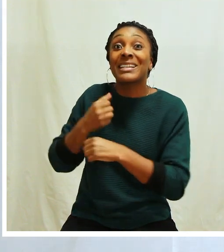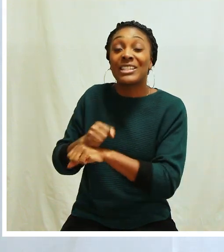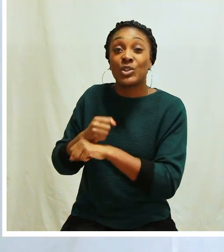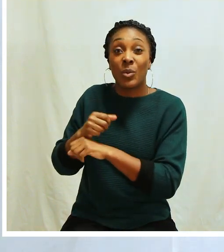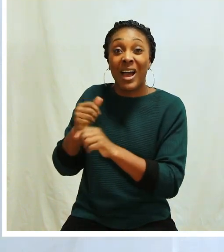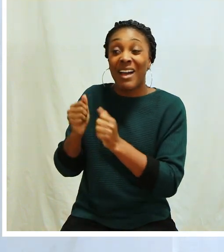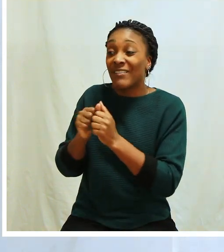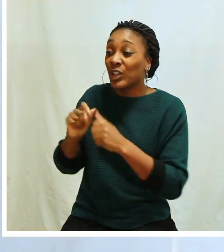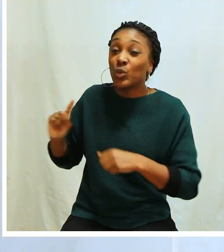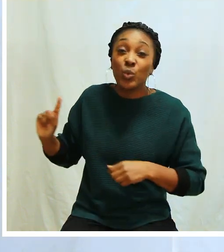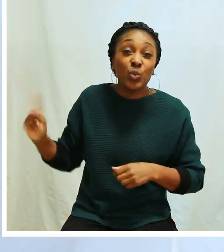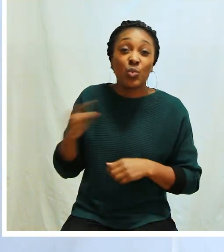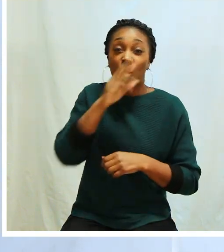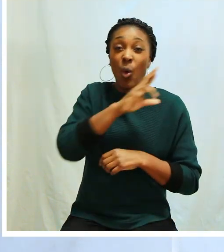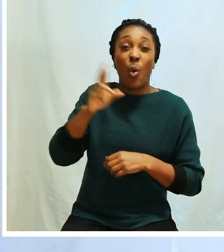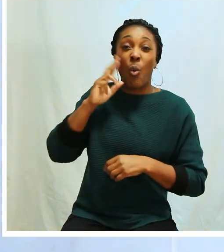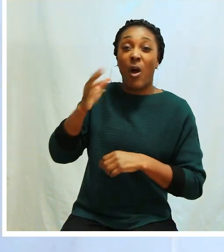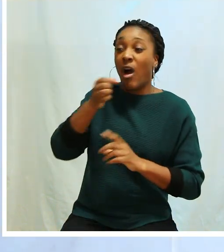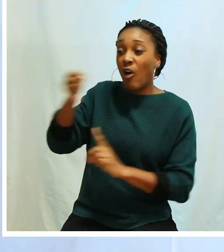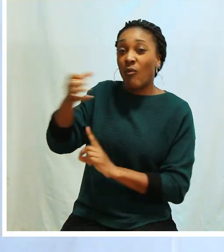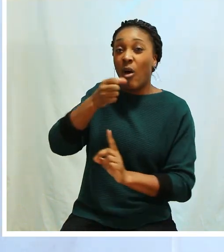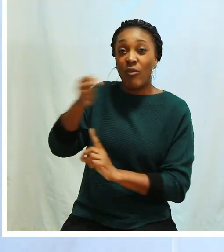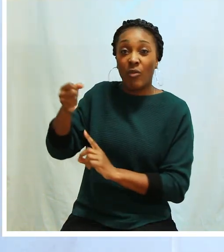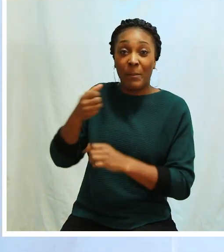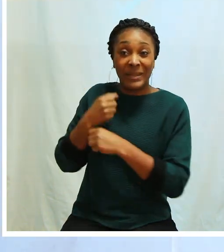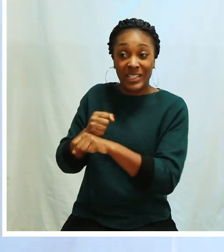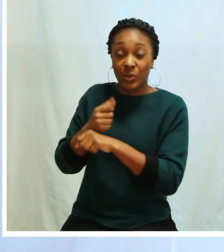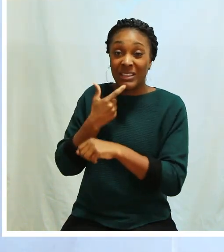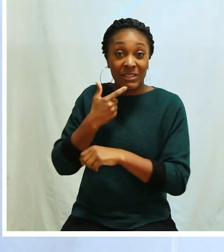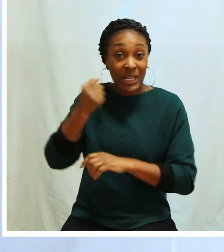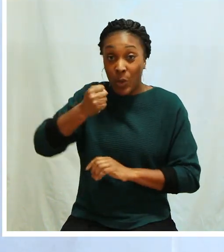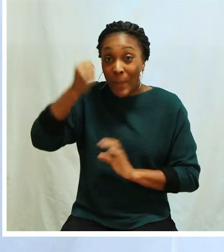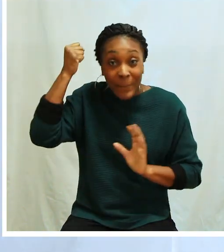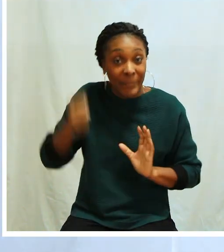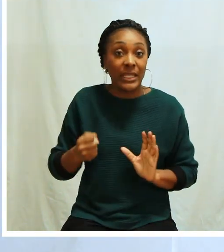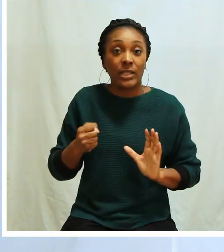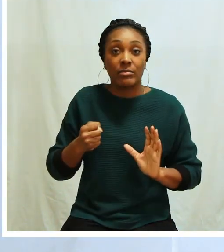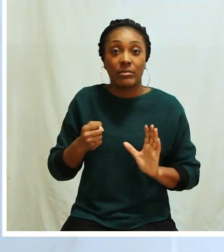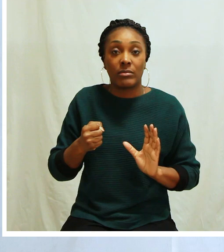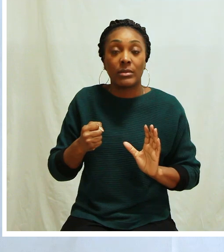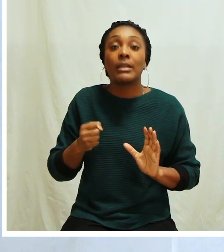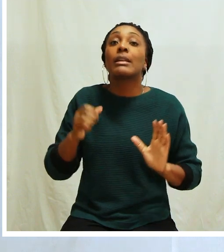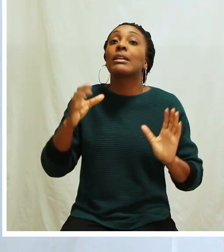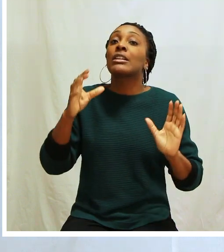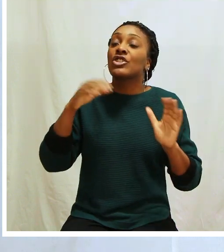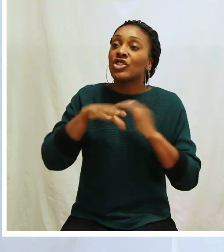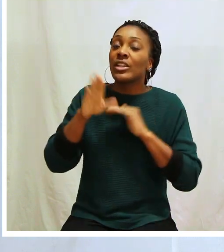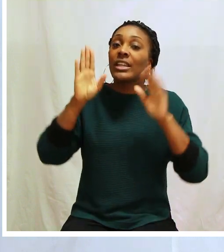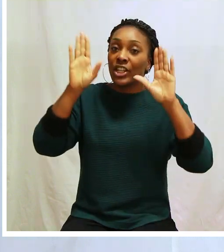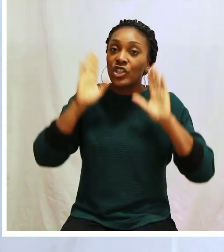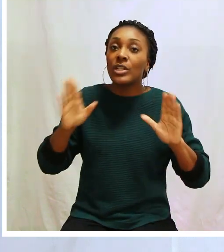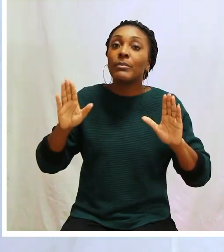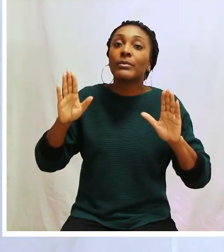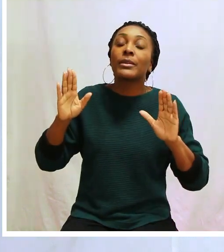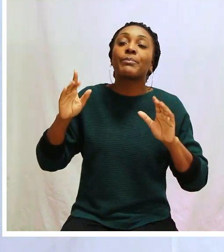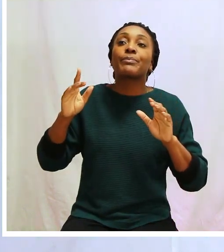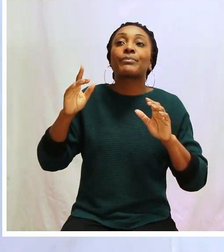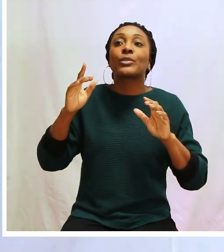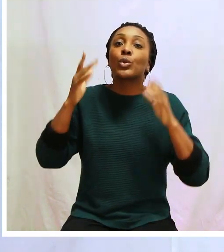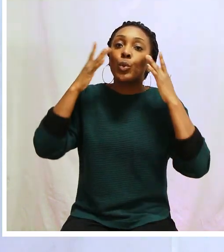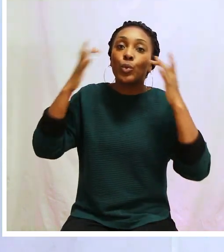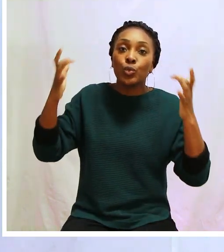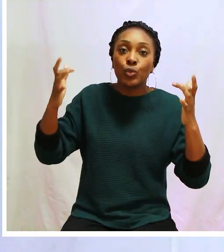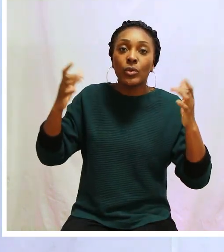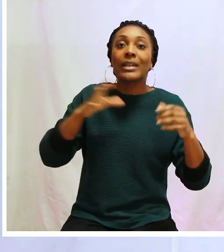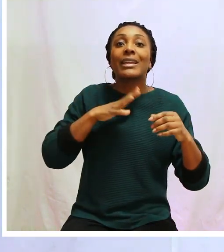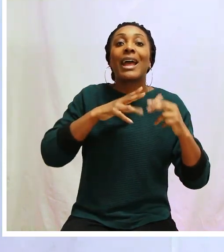le pire dans ce royaume. C'est-à-dire, il y avait plusieurs niveaux de prison chez les Égyptiens, et là, ça veut dire que c'est l'endroit